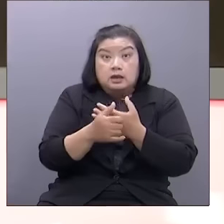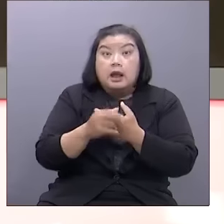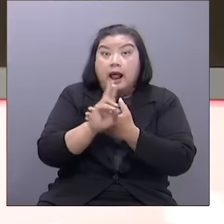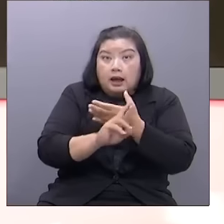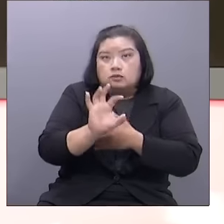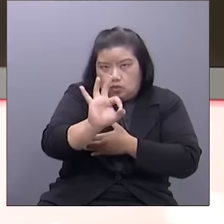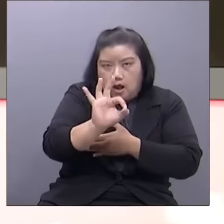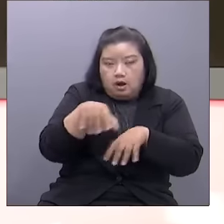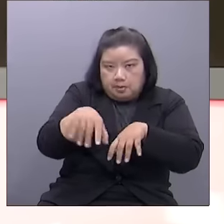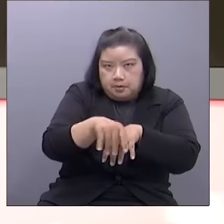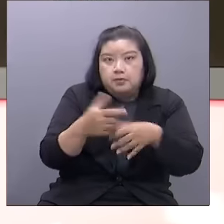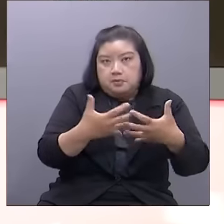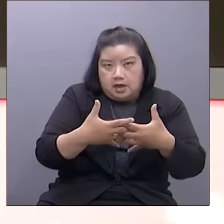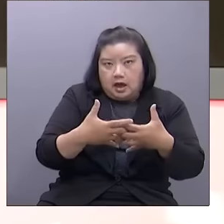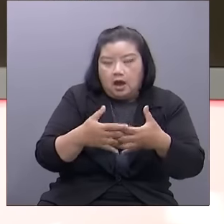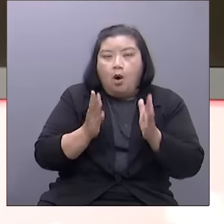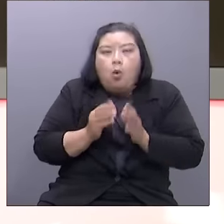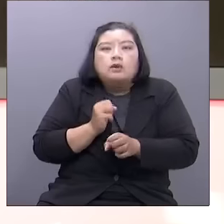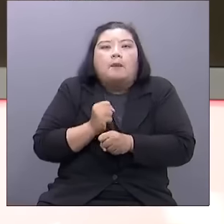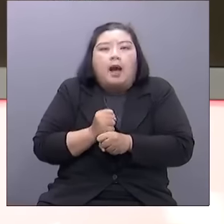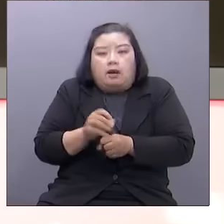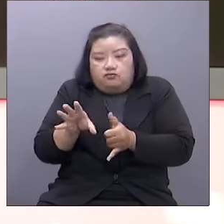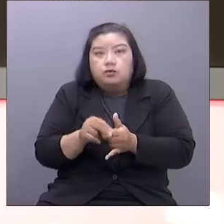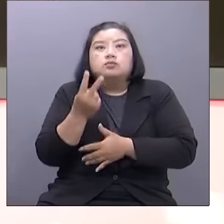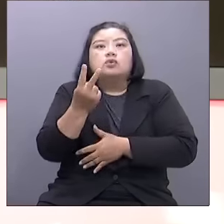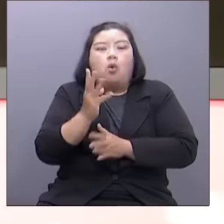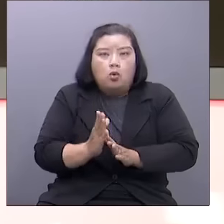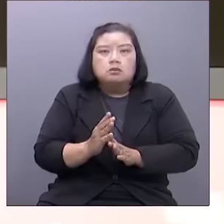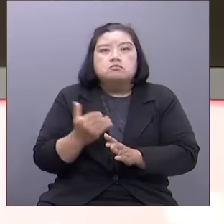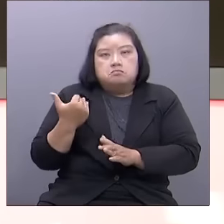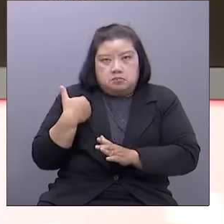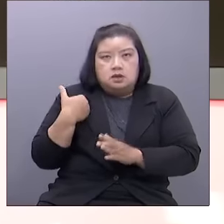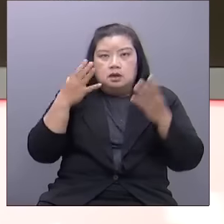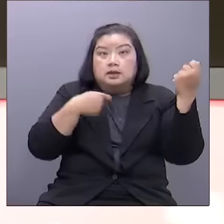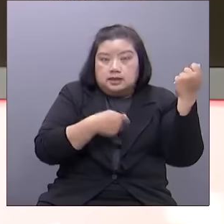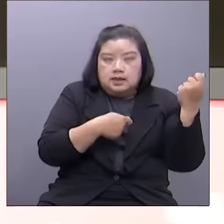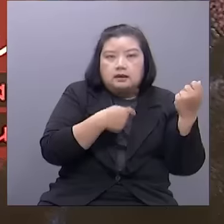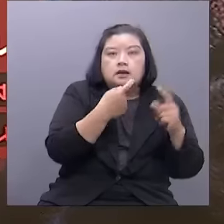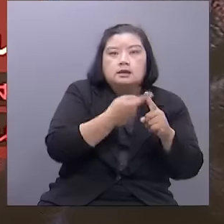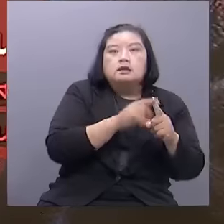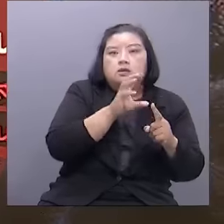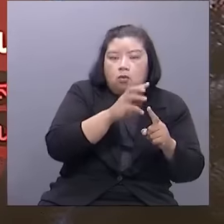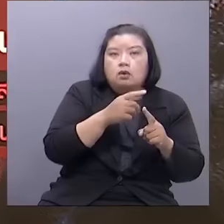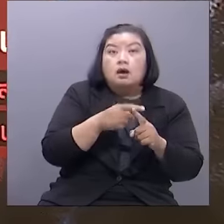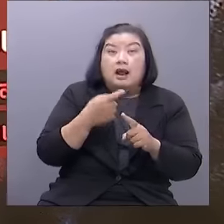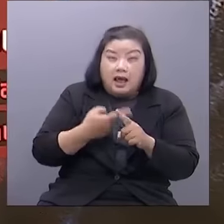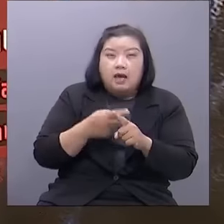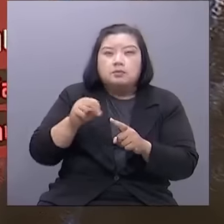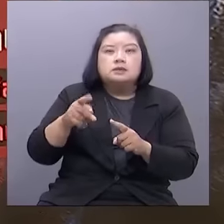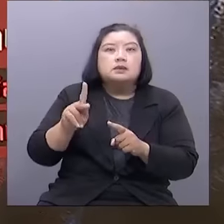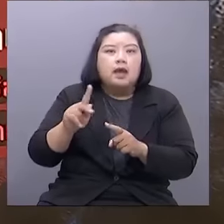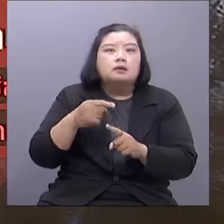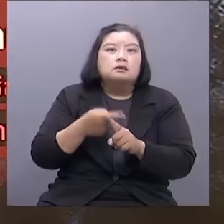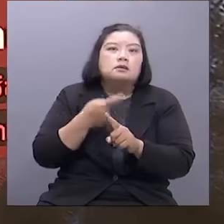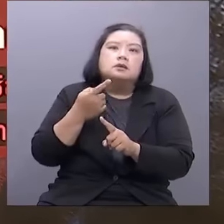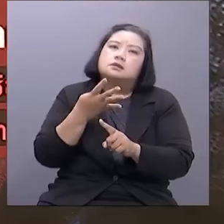บคนงานในฟาร์มติดเชื้อไปแล้ว2คนนะคะคือที่เท็กซัสในเดือนเมษายนและมิชิแกนเมื่อสัปดาห์ที่แล้วค่ะซึ่งแม้ว่าทั้ง2คน